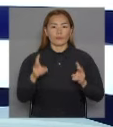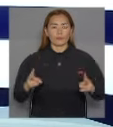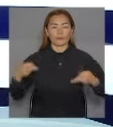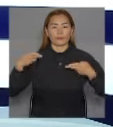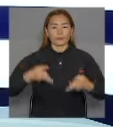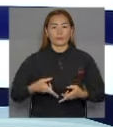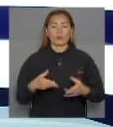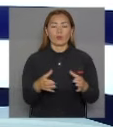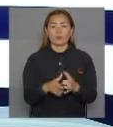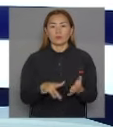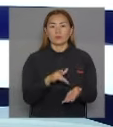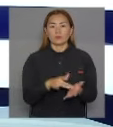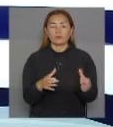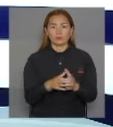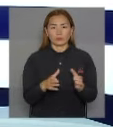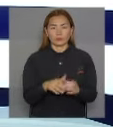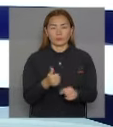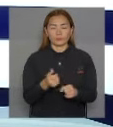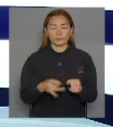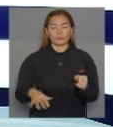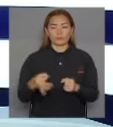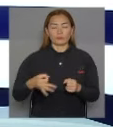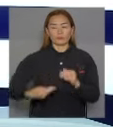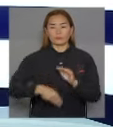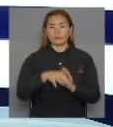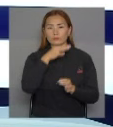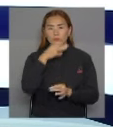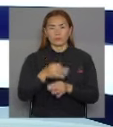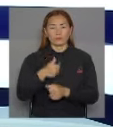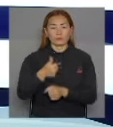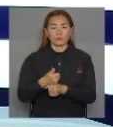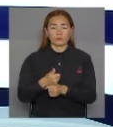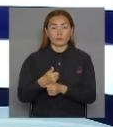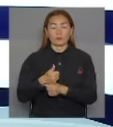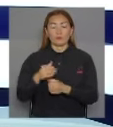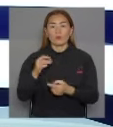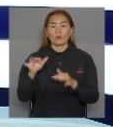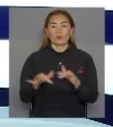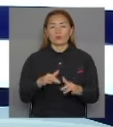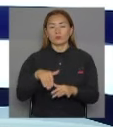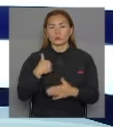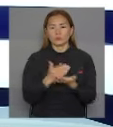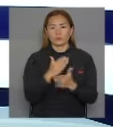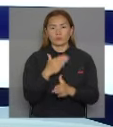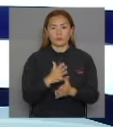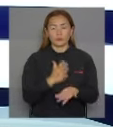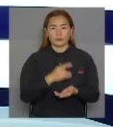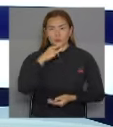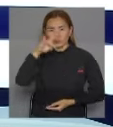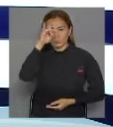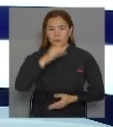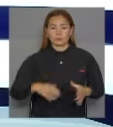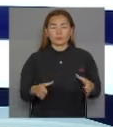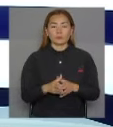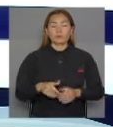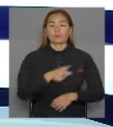сапармен келген партия орталық аппараты жанындағы республикалық сыбайлас жемқорлыққа қарсы іс-қимыл жөніндегі кеңес мүшесі, Қазақстан